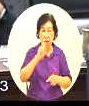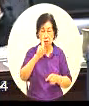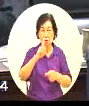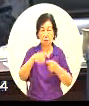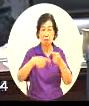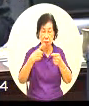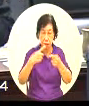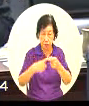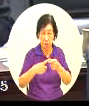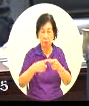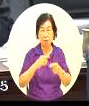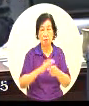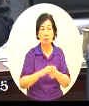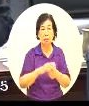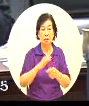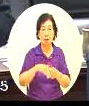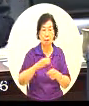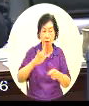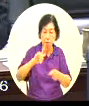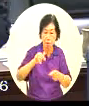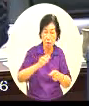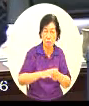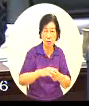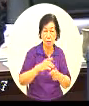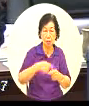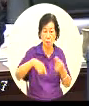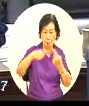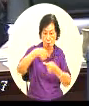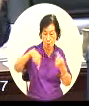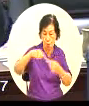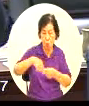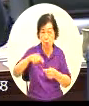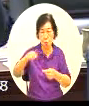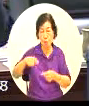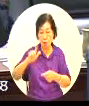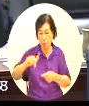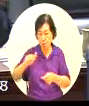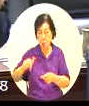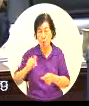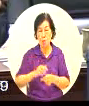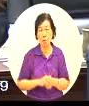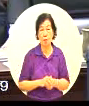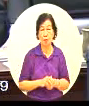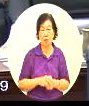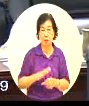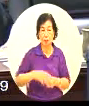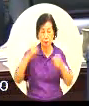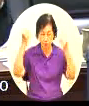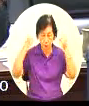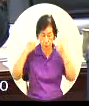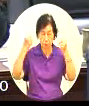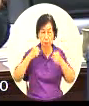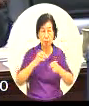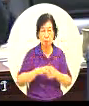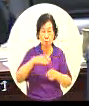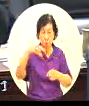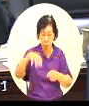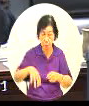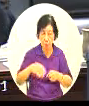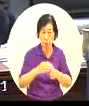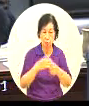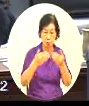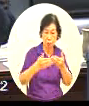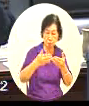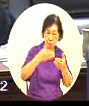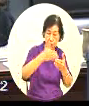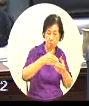心调我遐做教练。我本来要甲市长建议讲，会当体育处先体育局了， 咱